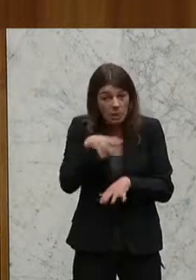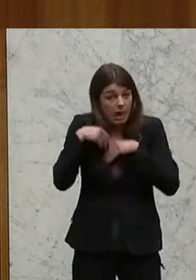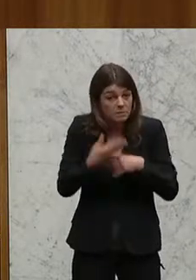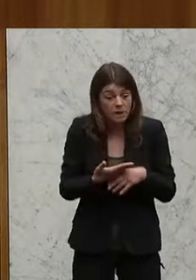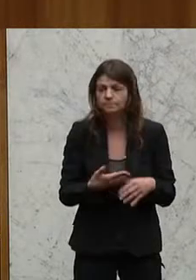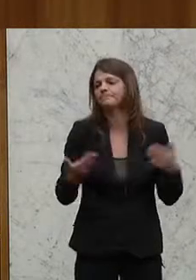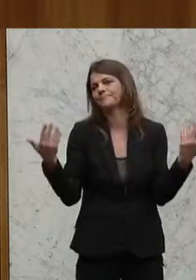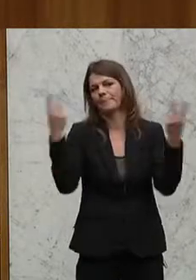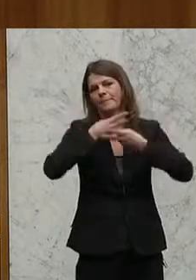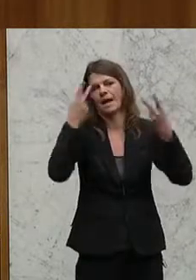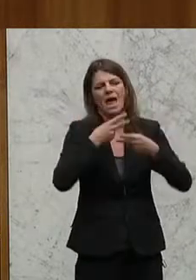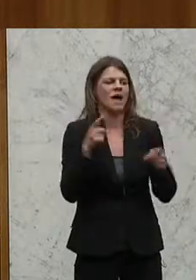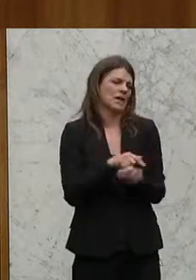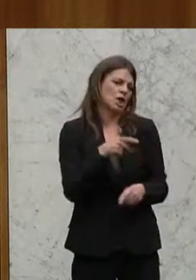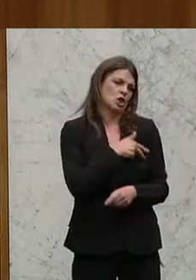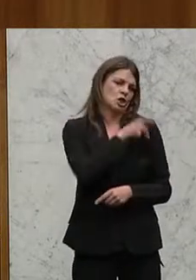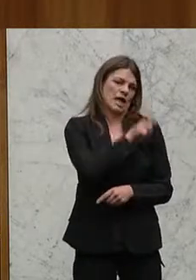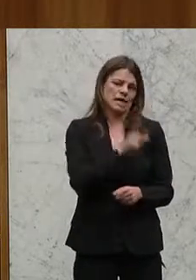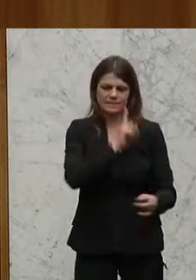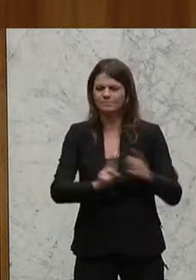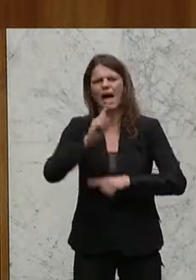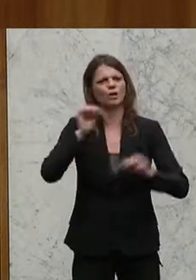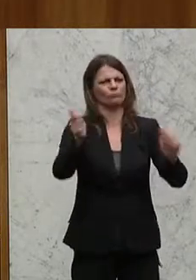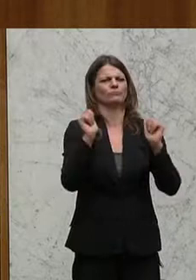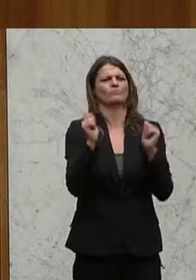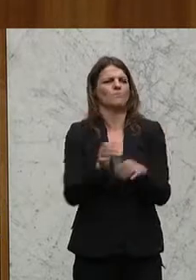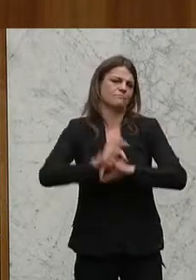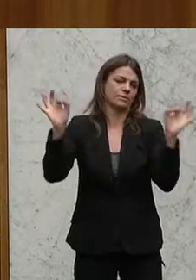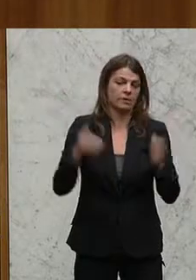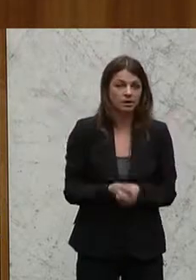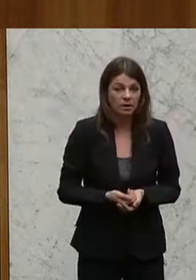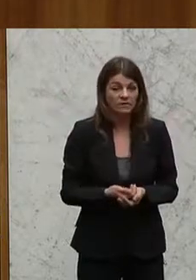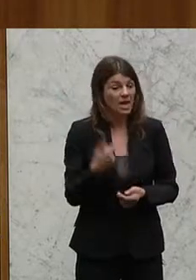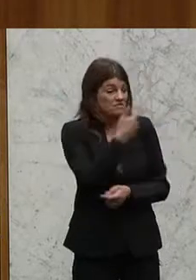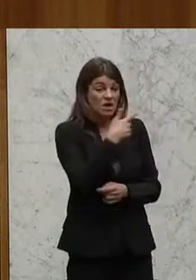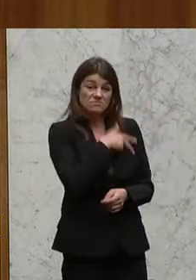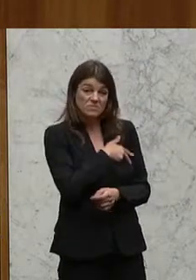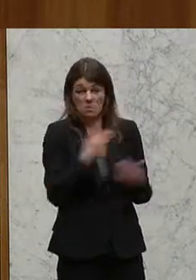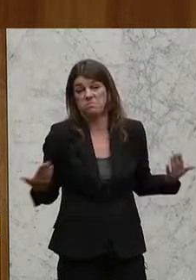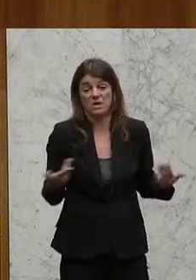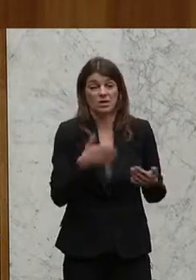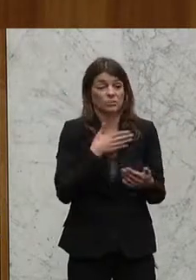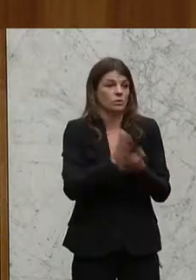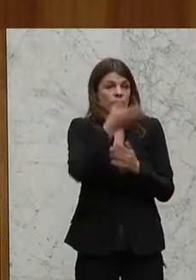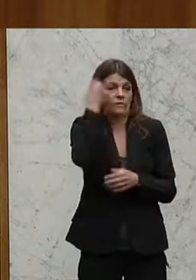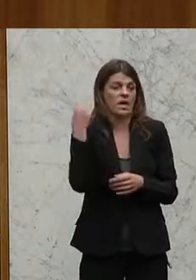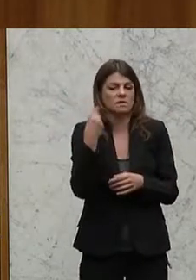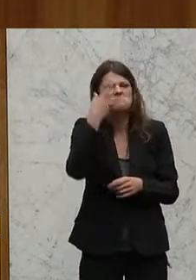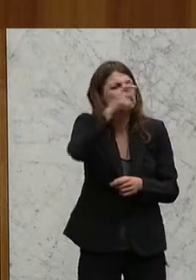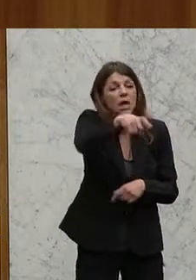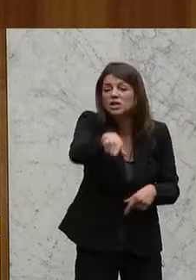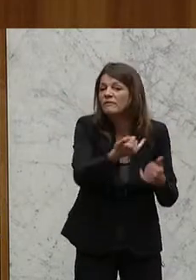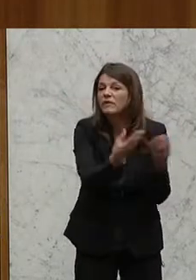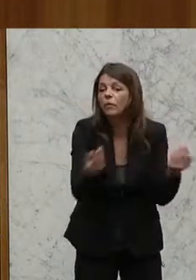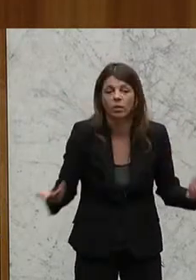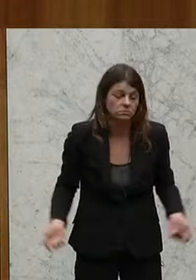Aber natürlich, wenn ein Sozialist rausgeht, dann findet er alles großartig. Weil Sie als Sozialisten ja ohnehin schon vergessen haben, wie es den Menschen da draußen